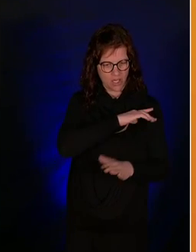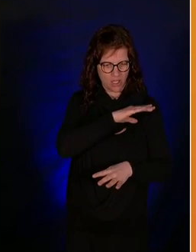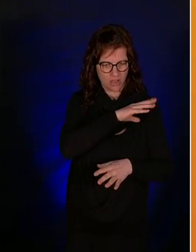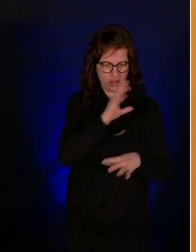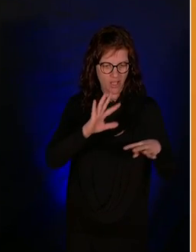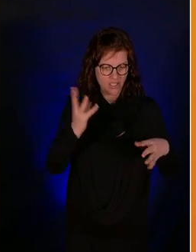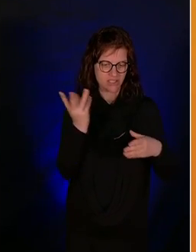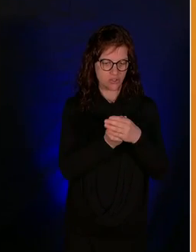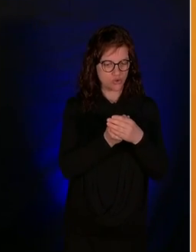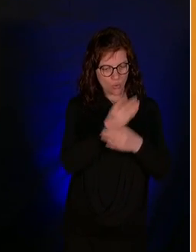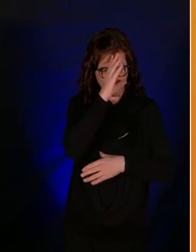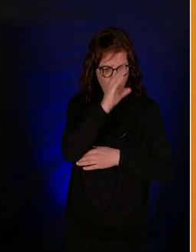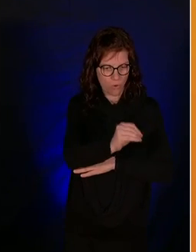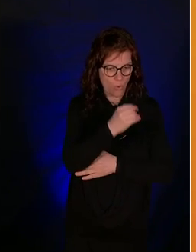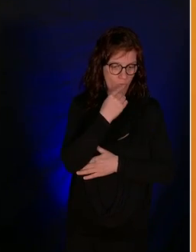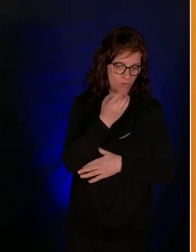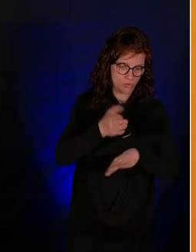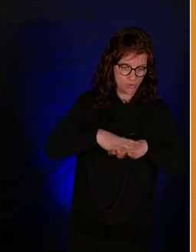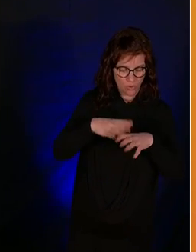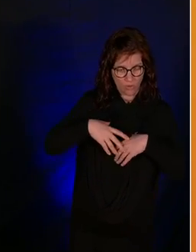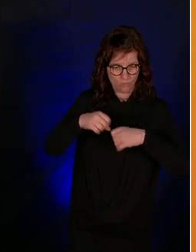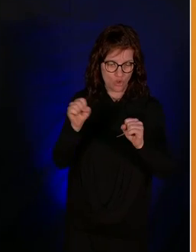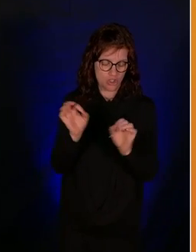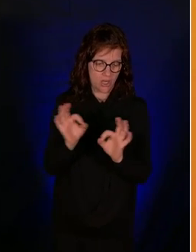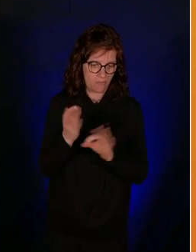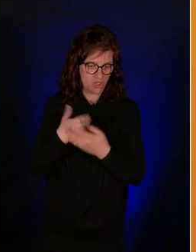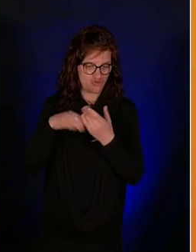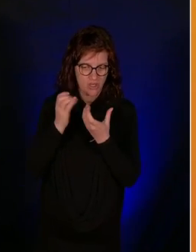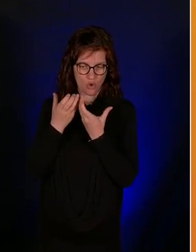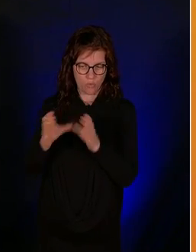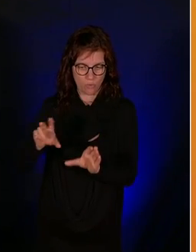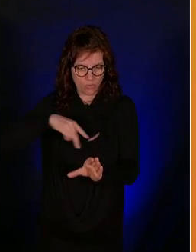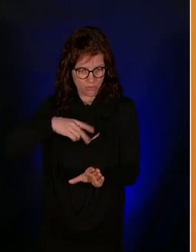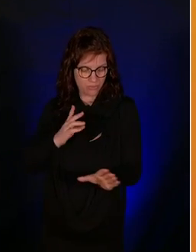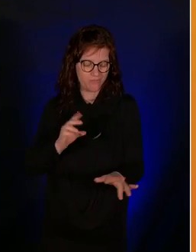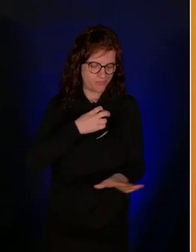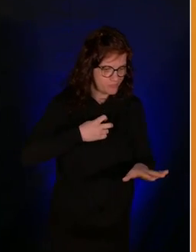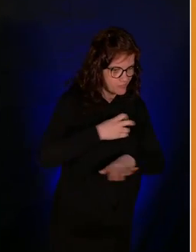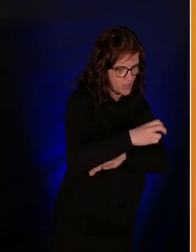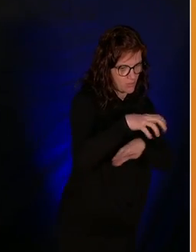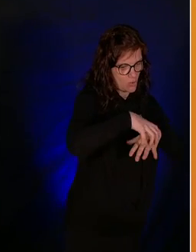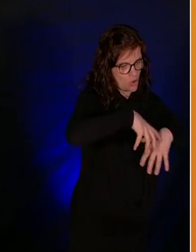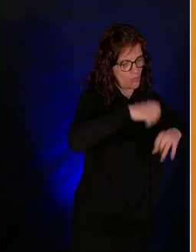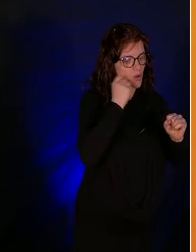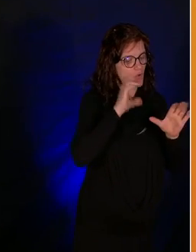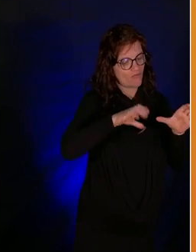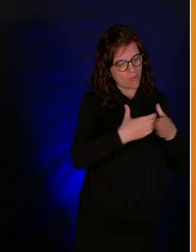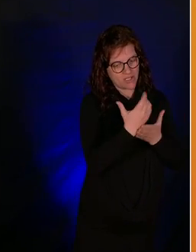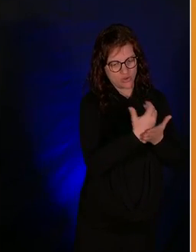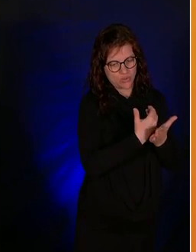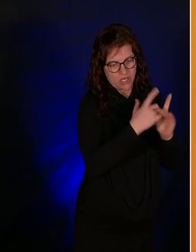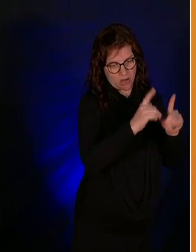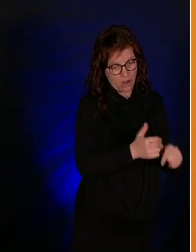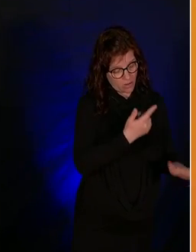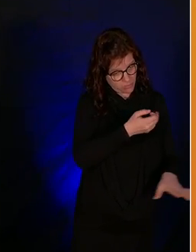mais pas d'embauche en espace vert à la commune. Ensuite, j'ai été à Pôle emploi pour trouver une formation rémunérée. Ils m'ont dit de me débrouiller